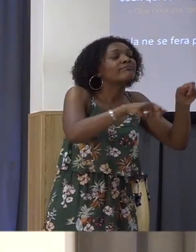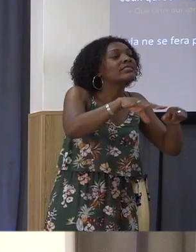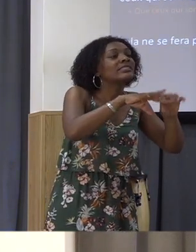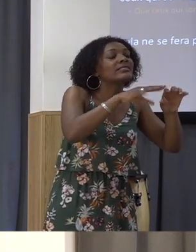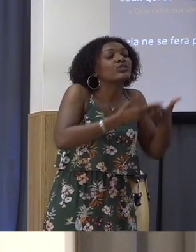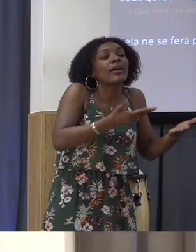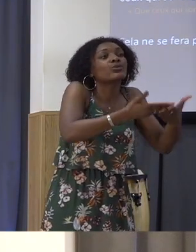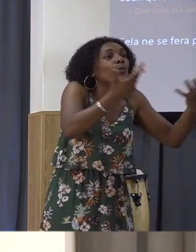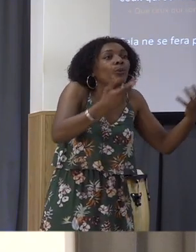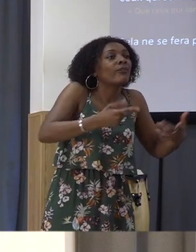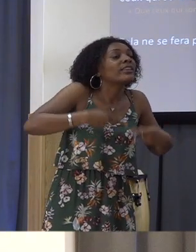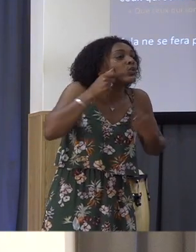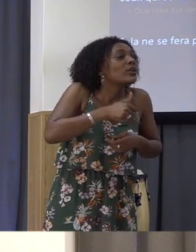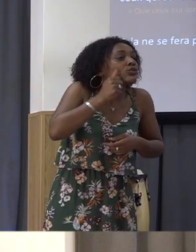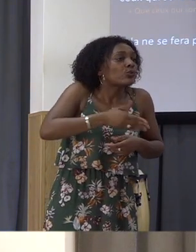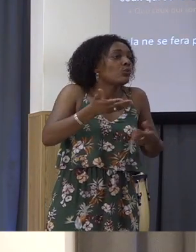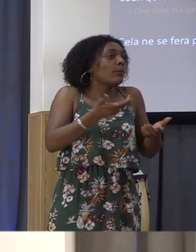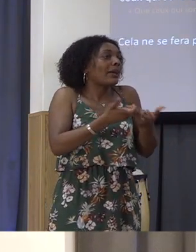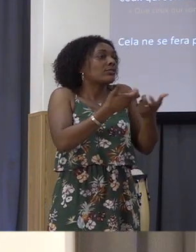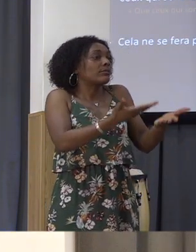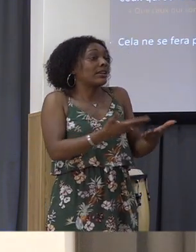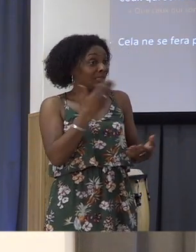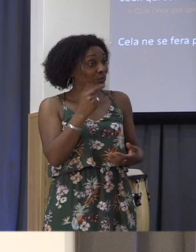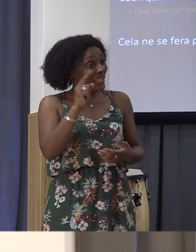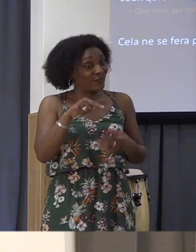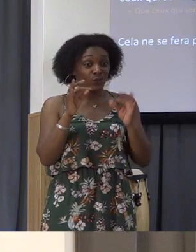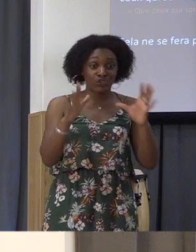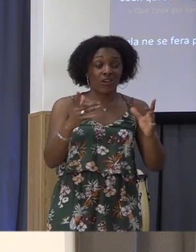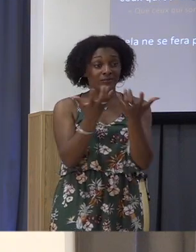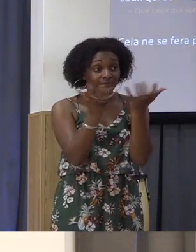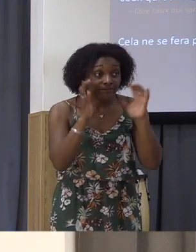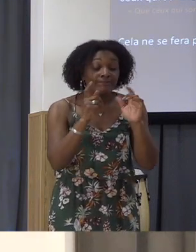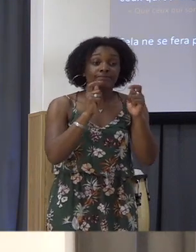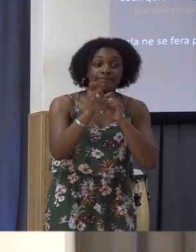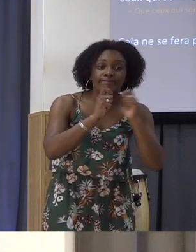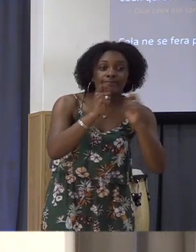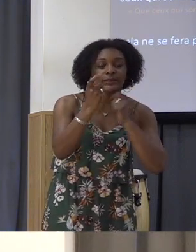des sujets dans la communauté, de prendre le temps d'y réfléchir